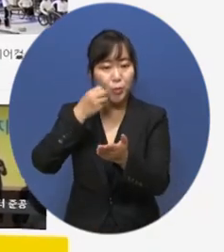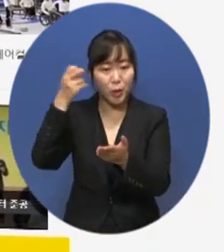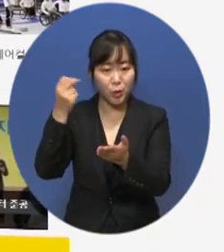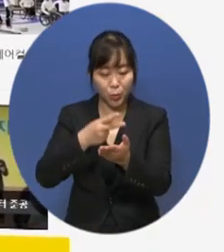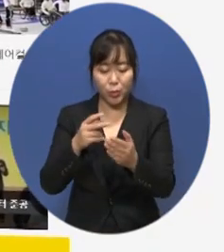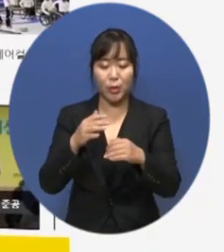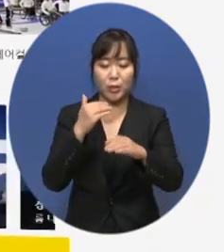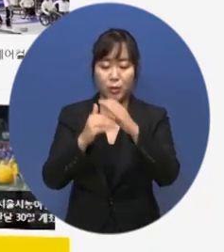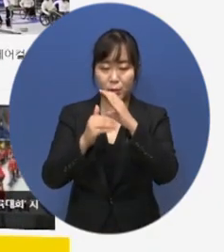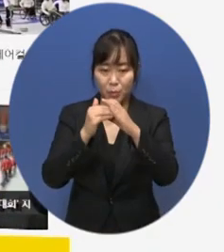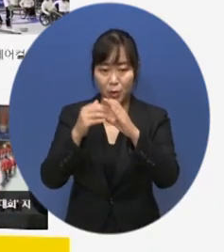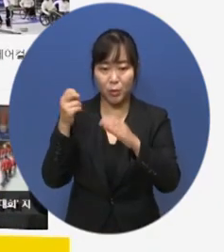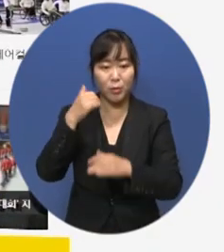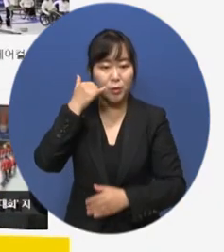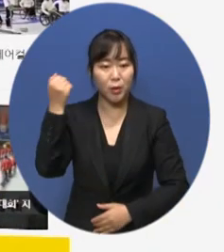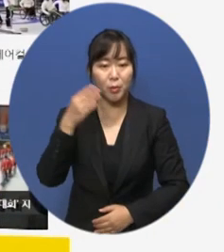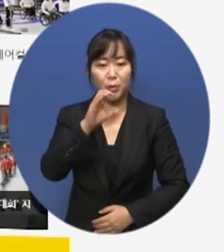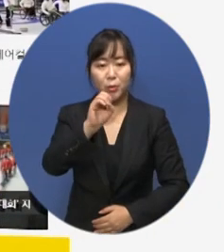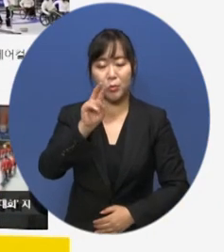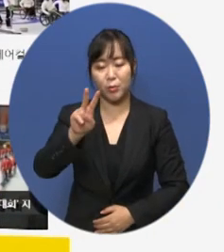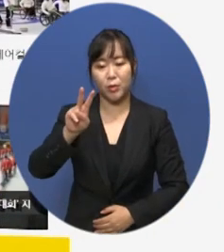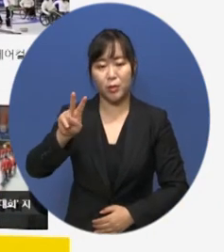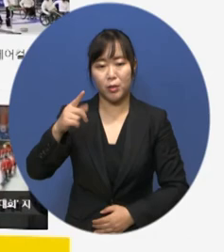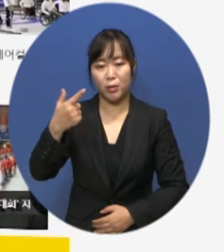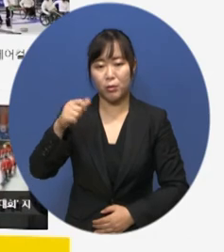홈페이지 또는 전자우편,